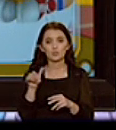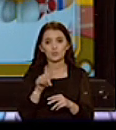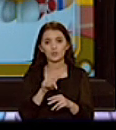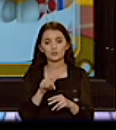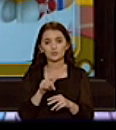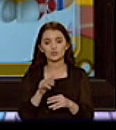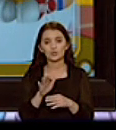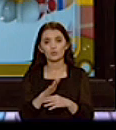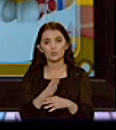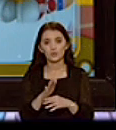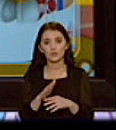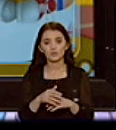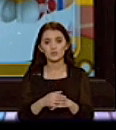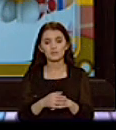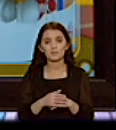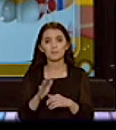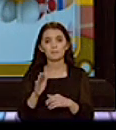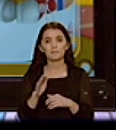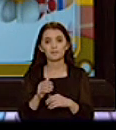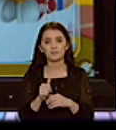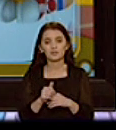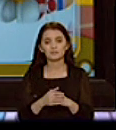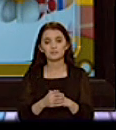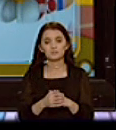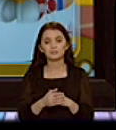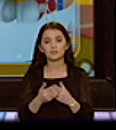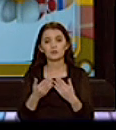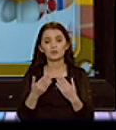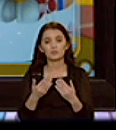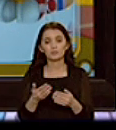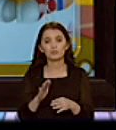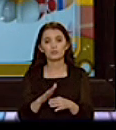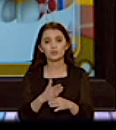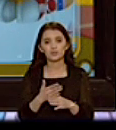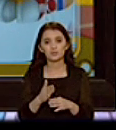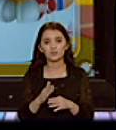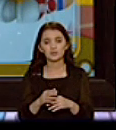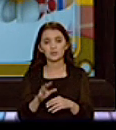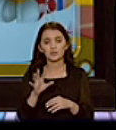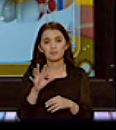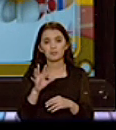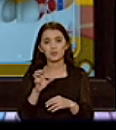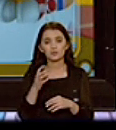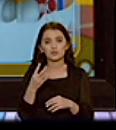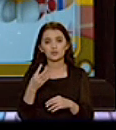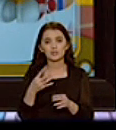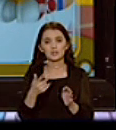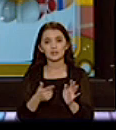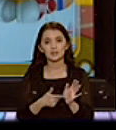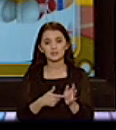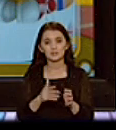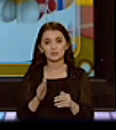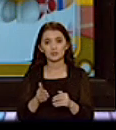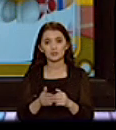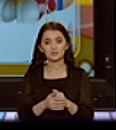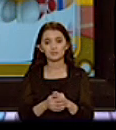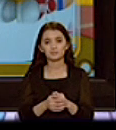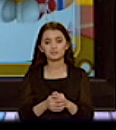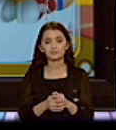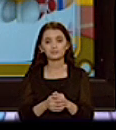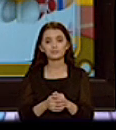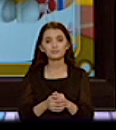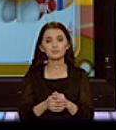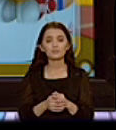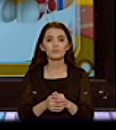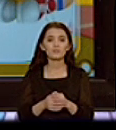ko'paytuvchiga bo'lamiz. Va ushbu bo'linmamiz 547 ga teng.